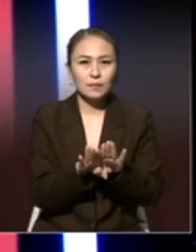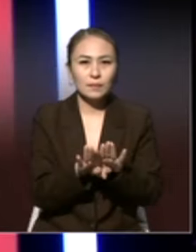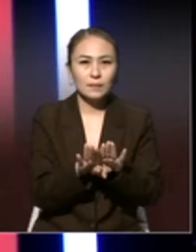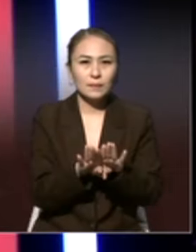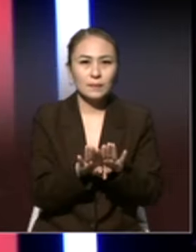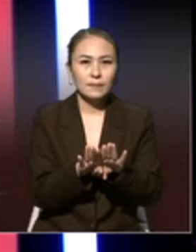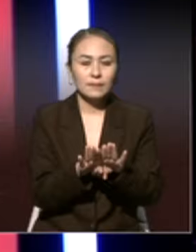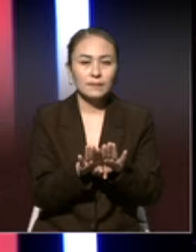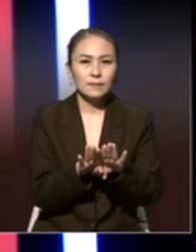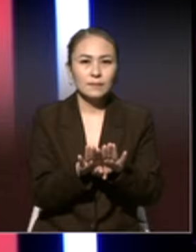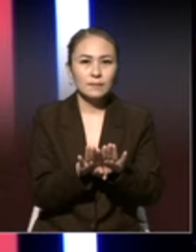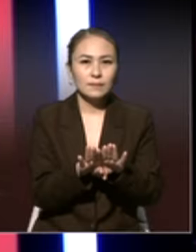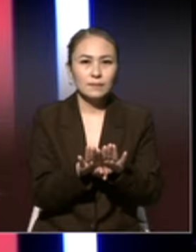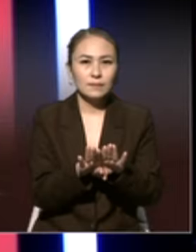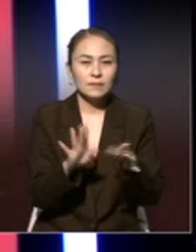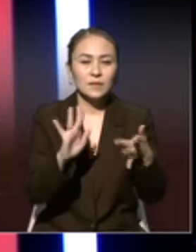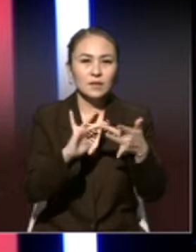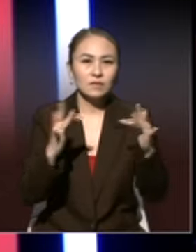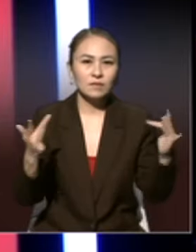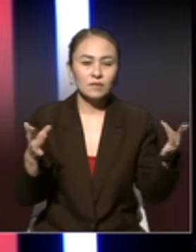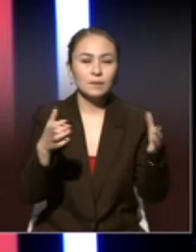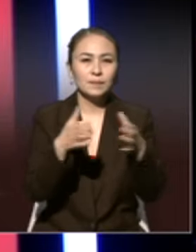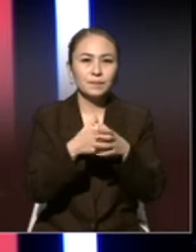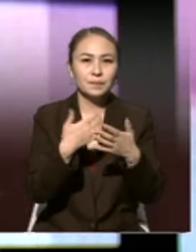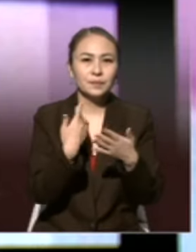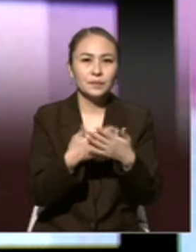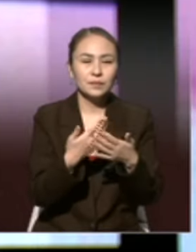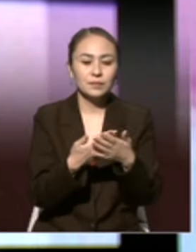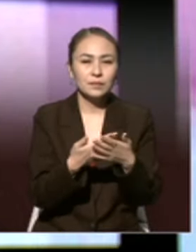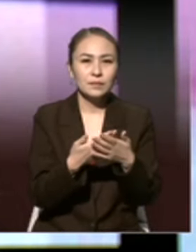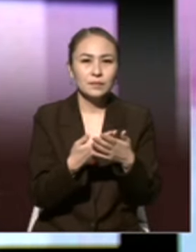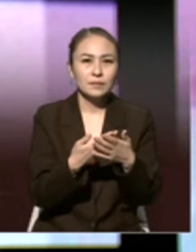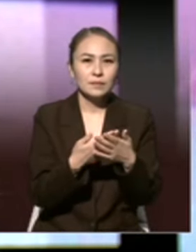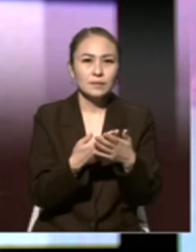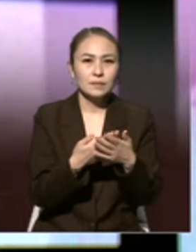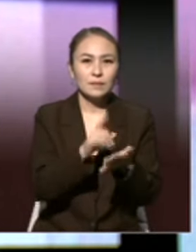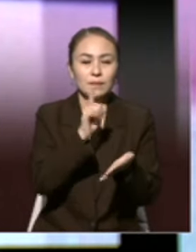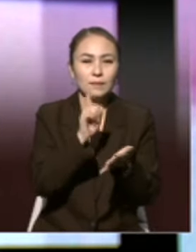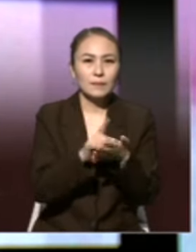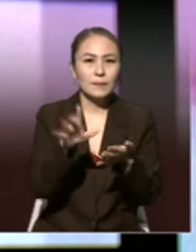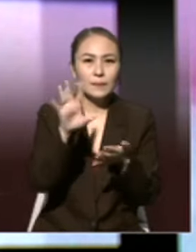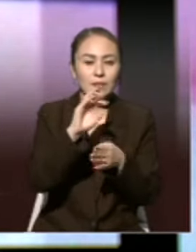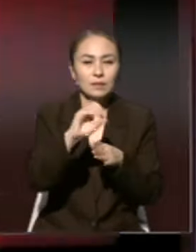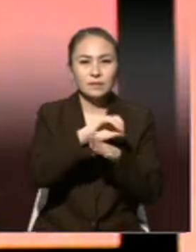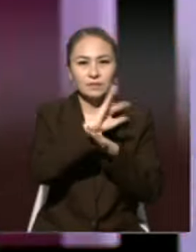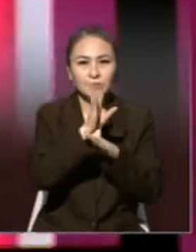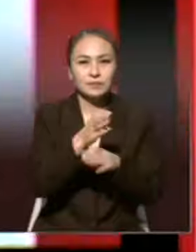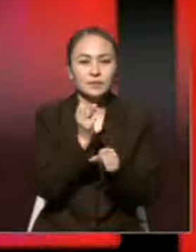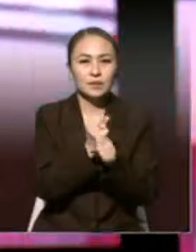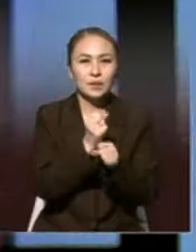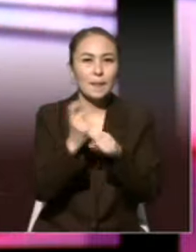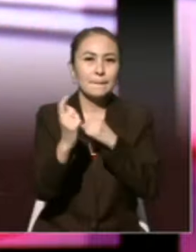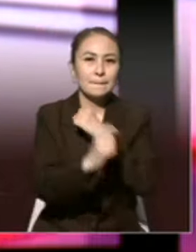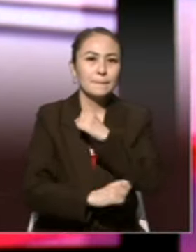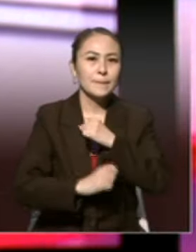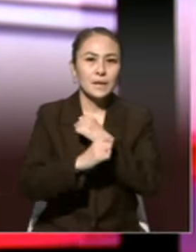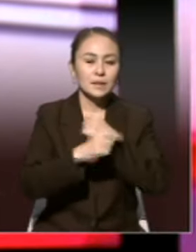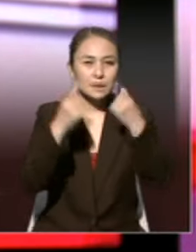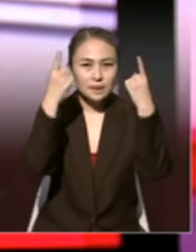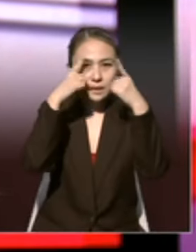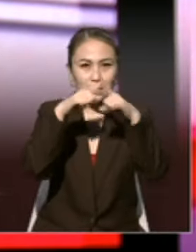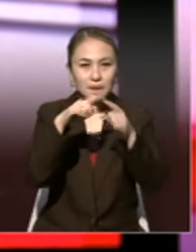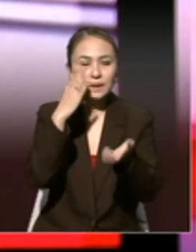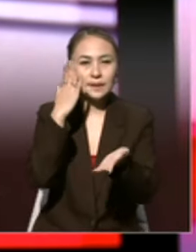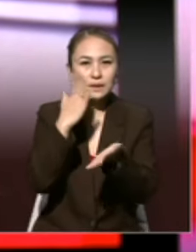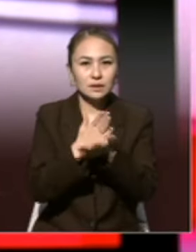жерде компьютер бар ма, интернет бар ма? Пункттарда орналасқанда енді бұл жерде әрине де барлық жабдықтар жасал, бізде материалдық техникалық база